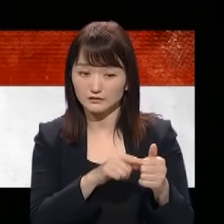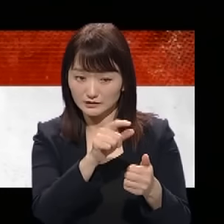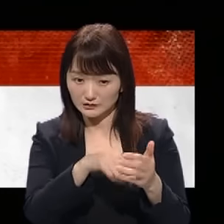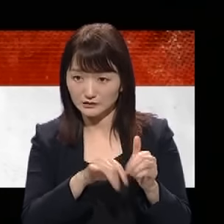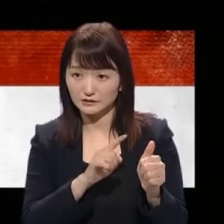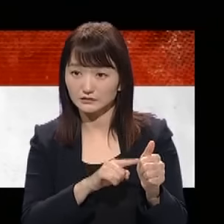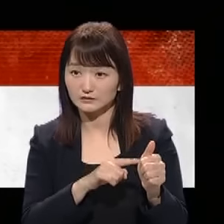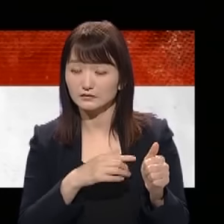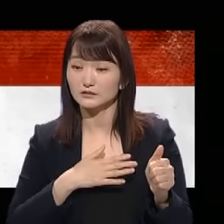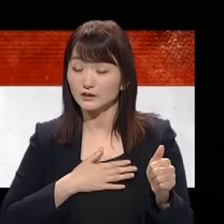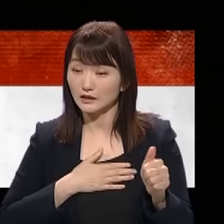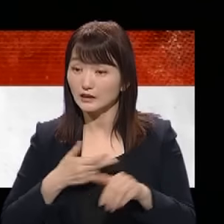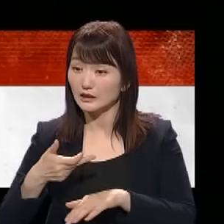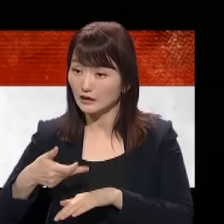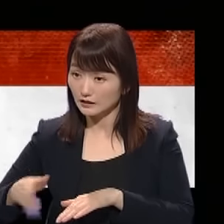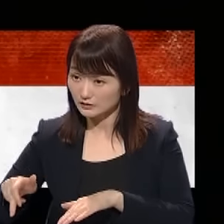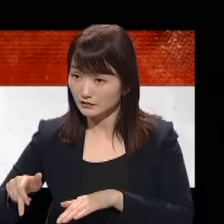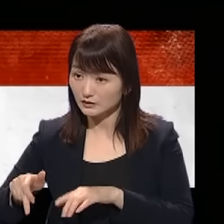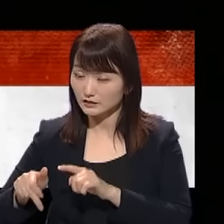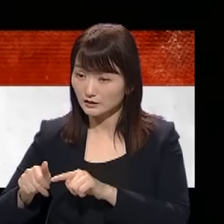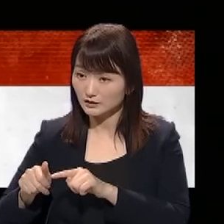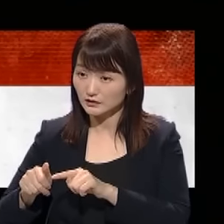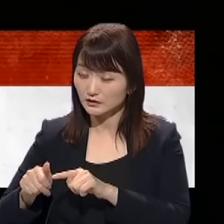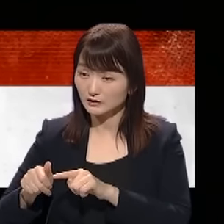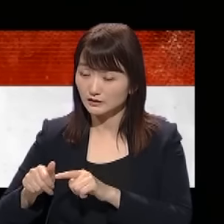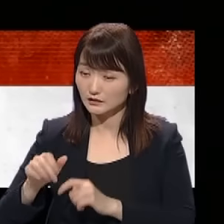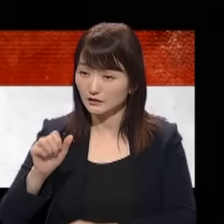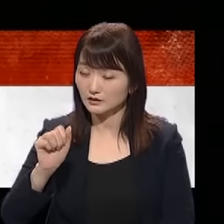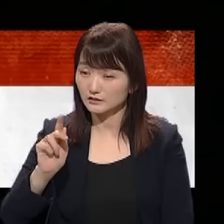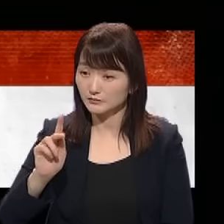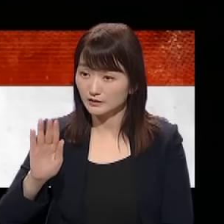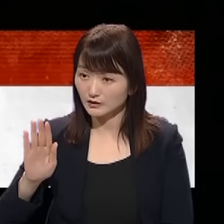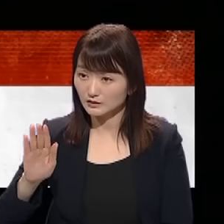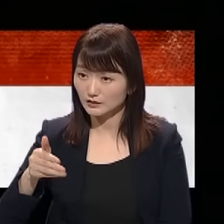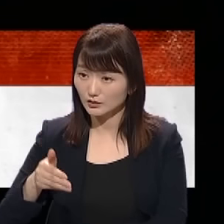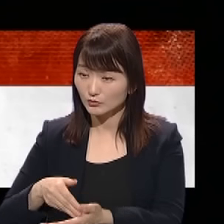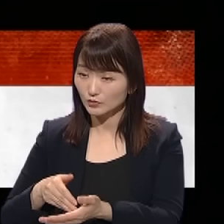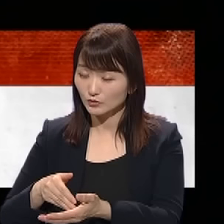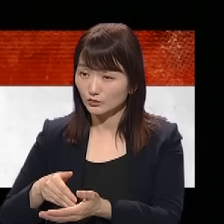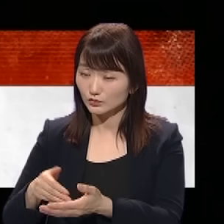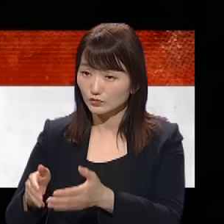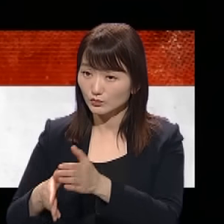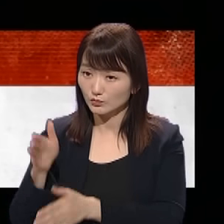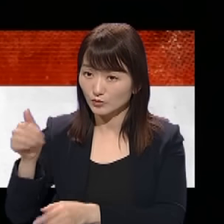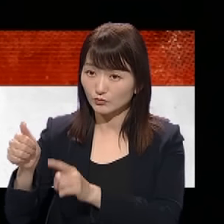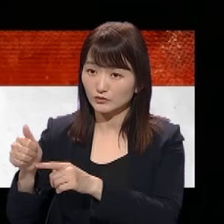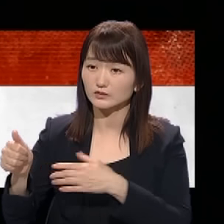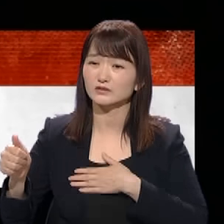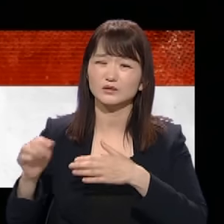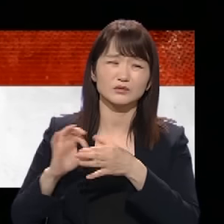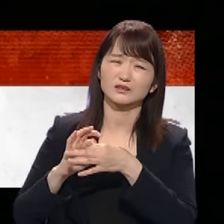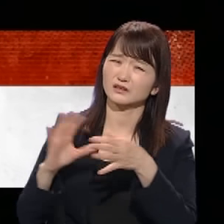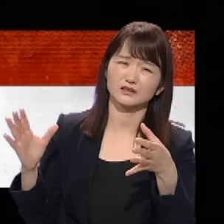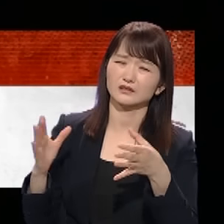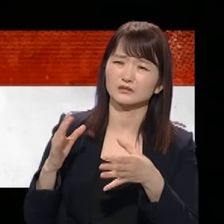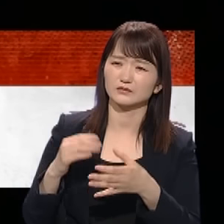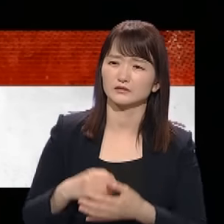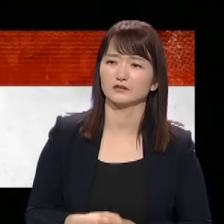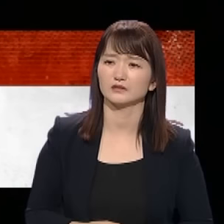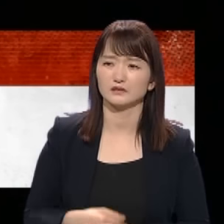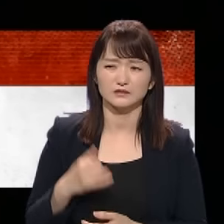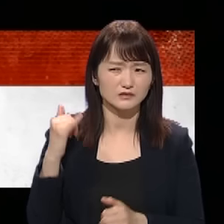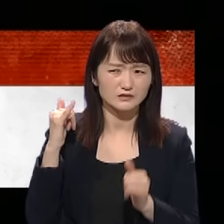그러면. 예예. 내 조카도 본부장이야, 보도본부장. 예, 뭐 그건 전혀 상관없는 일이고요. 그 선생님